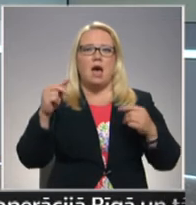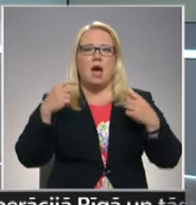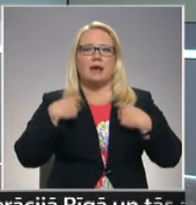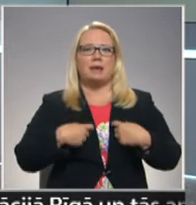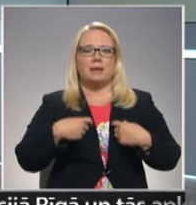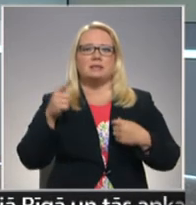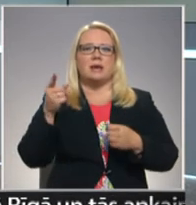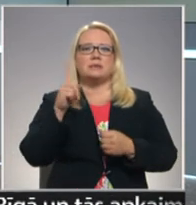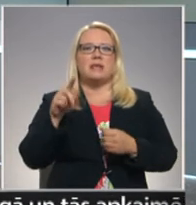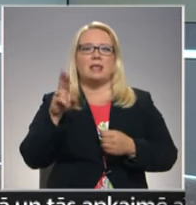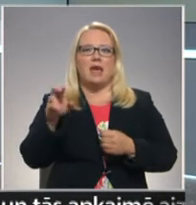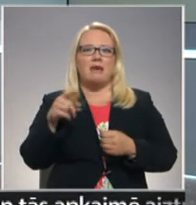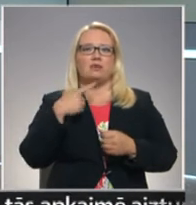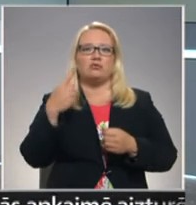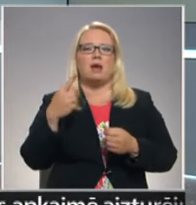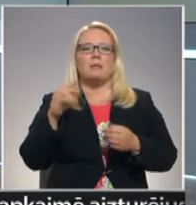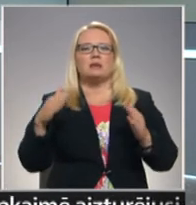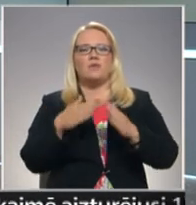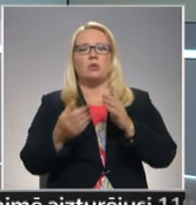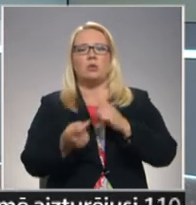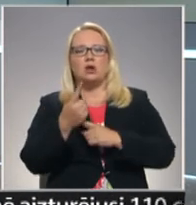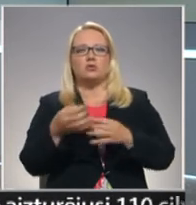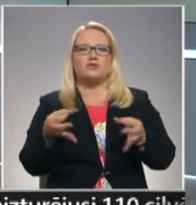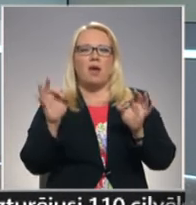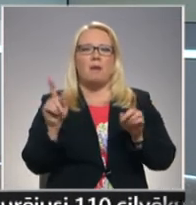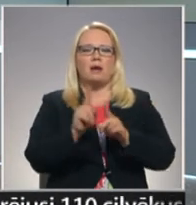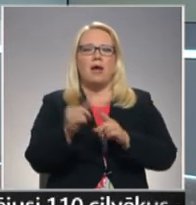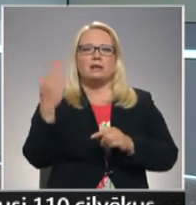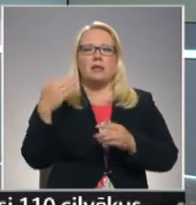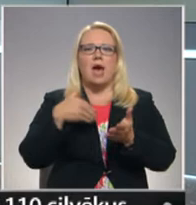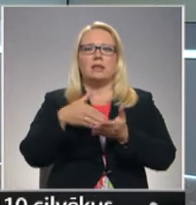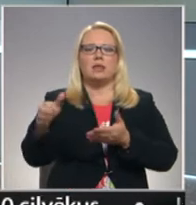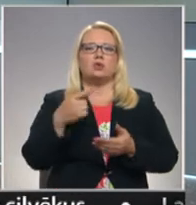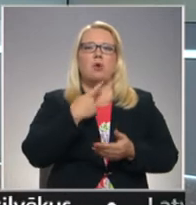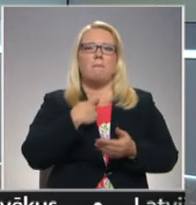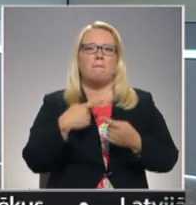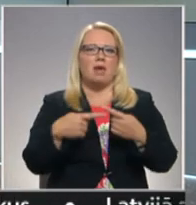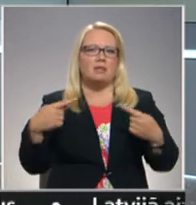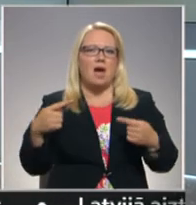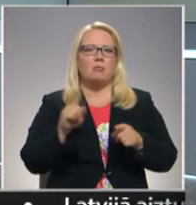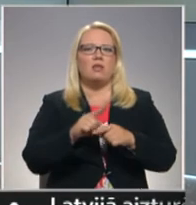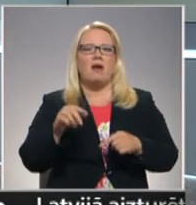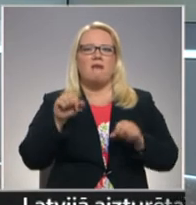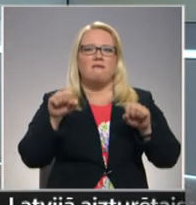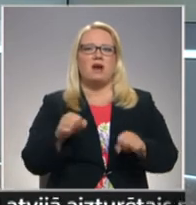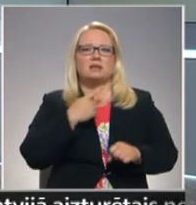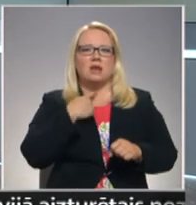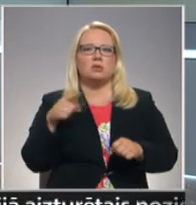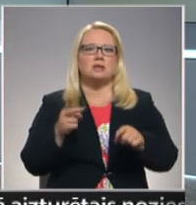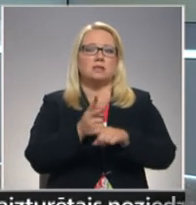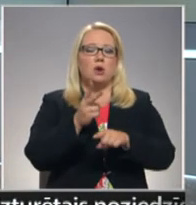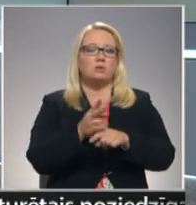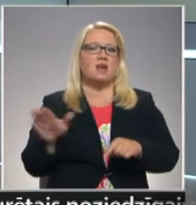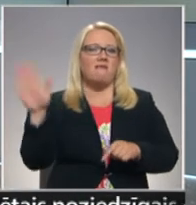svētku rašanos un nozīmi, kā arī aicināja atteikties no mantkārības un varaskāras, jo tas traucē valsts uzplaukumam. Turpina